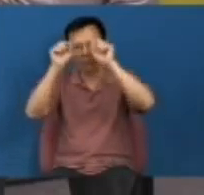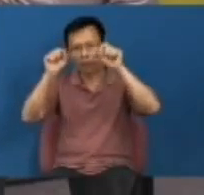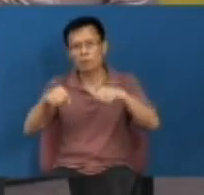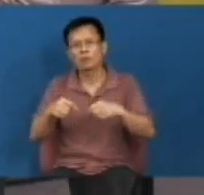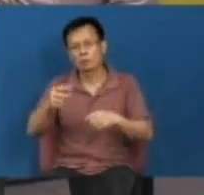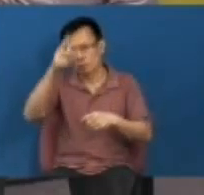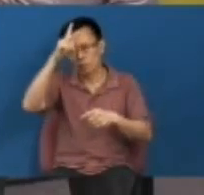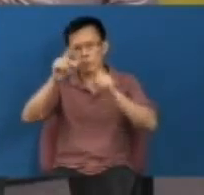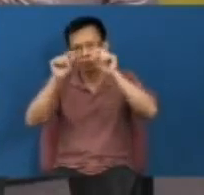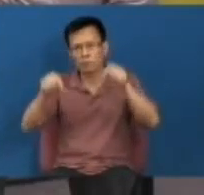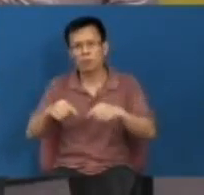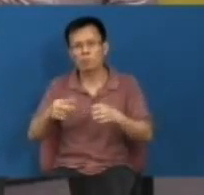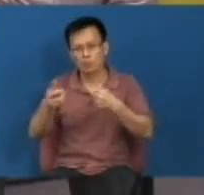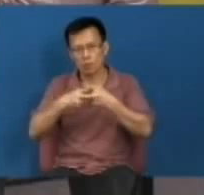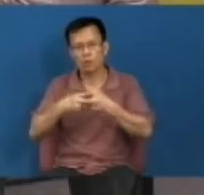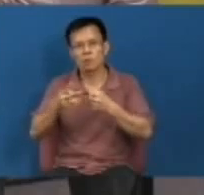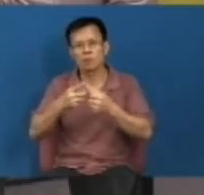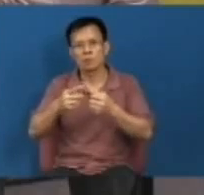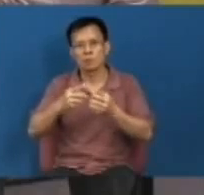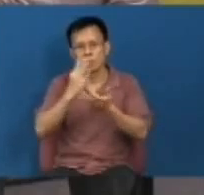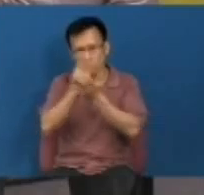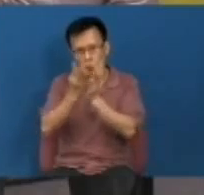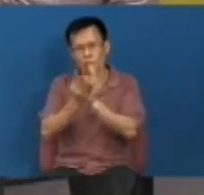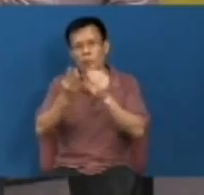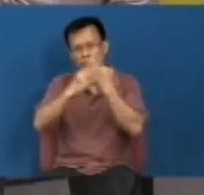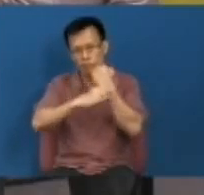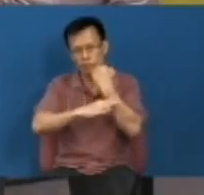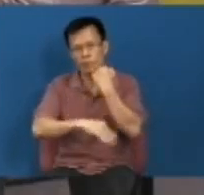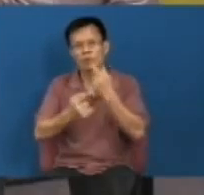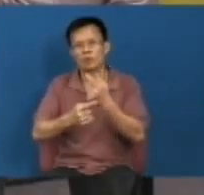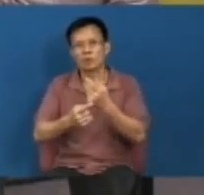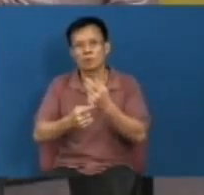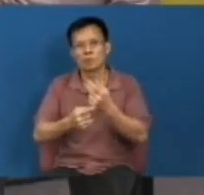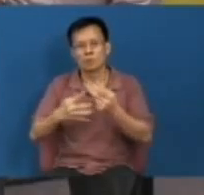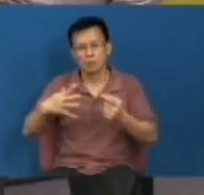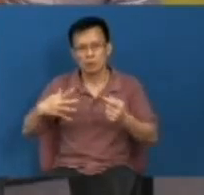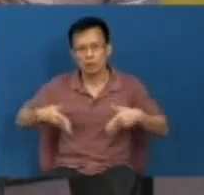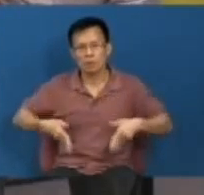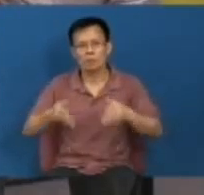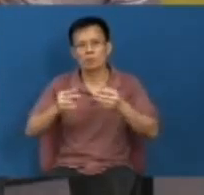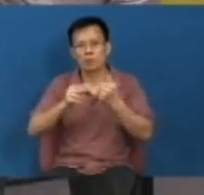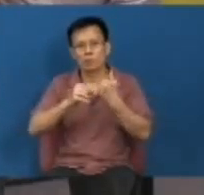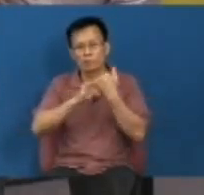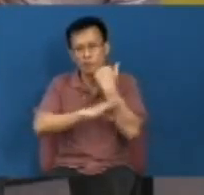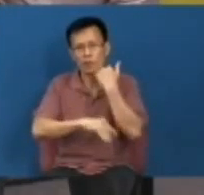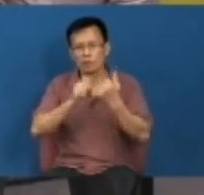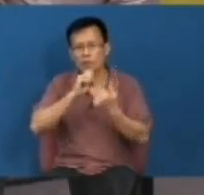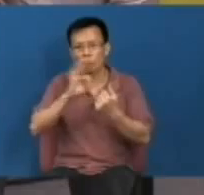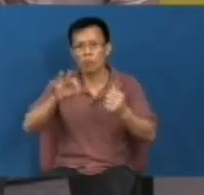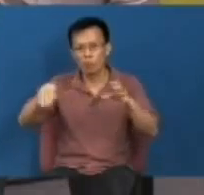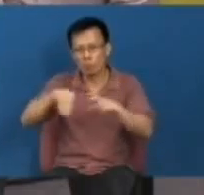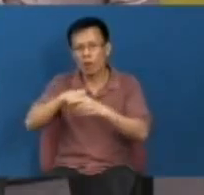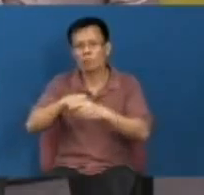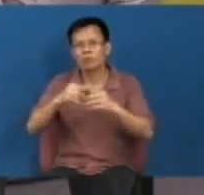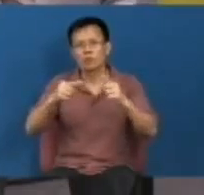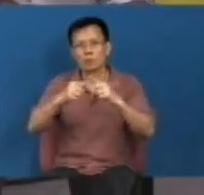答。咁第二件事，任何法例都好咧，你行使呢個法例，到底呢個法例裏邊有冇包含一啲人性、